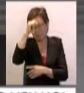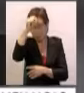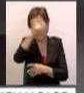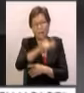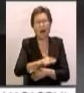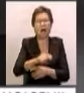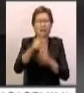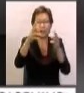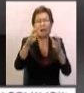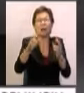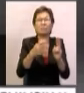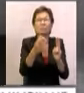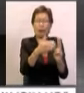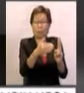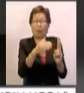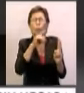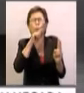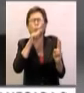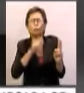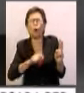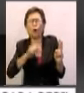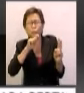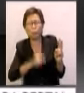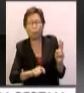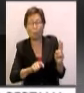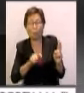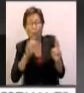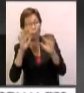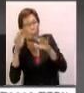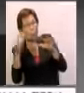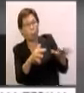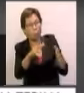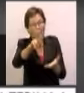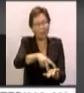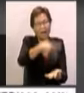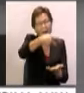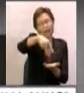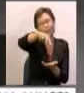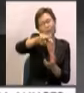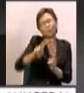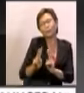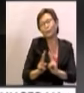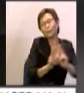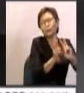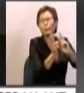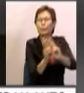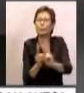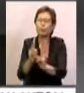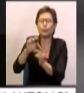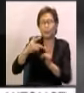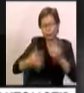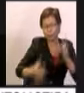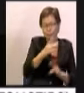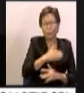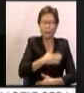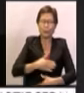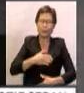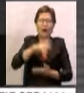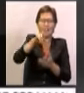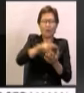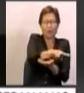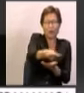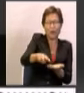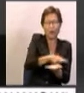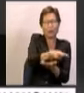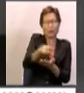sepasang warga emas mencuri perhatian netizen dengan langkah tarian waltz yang kemas dan menghiburkan. Video tarian mereka